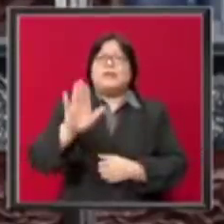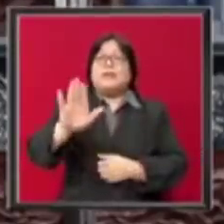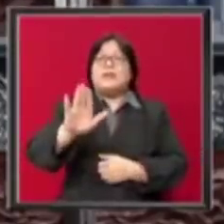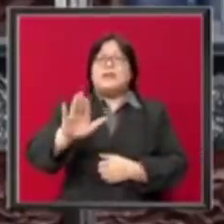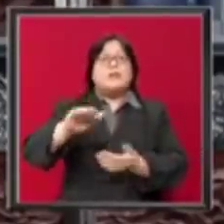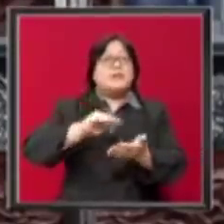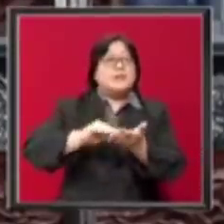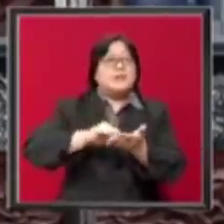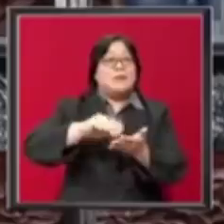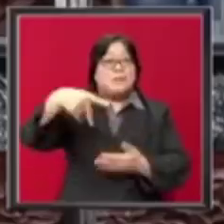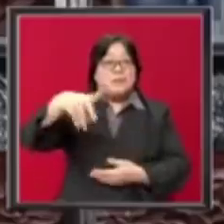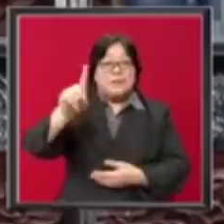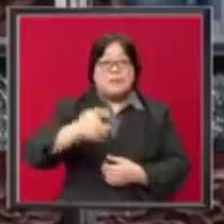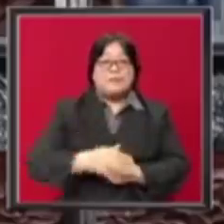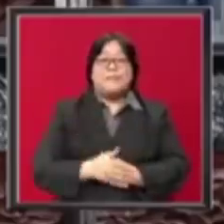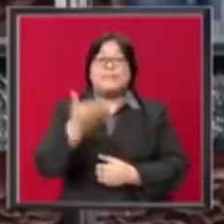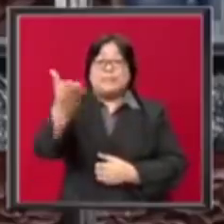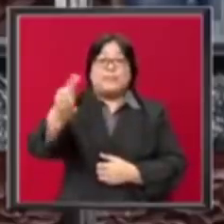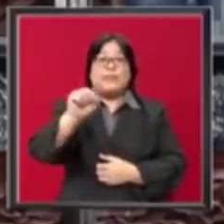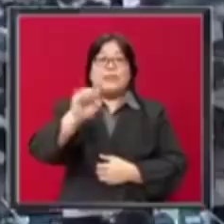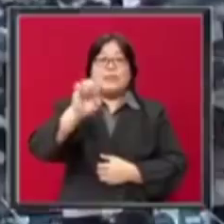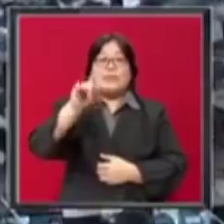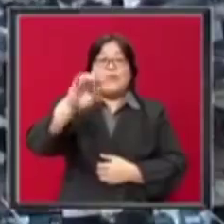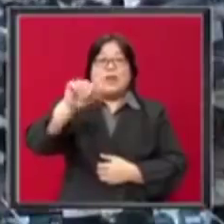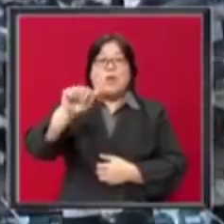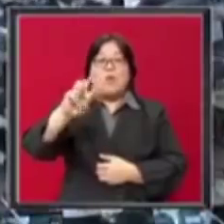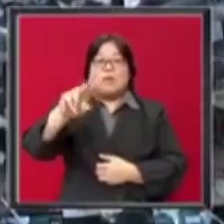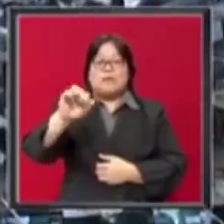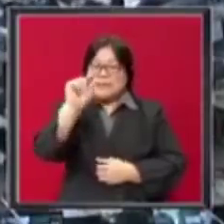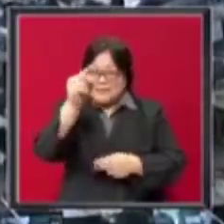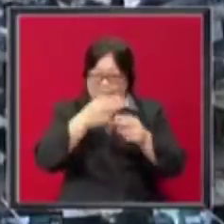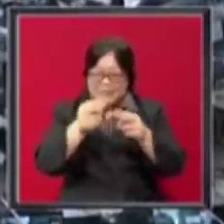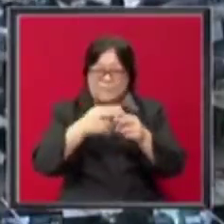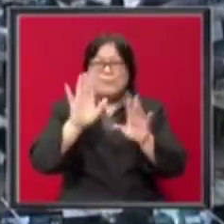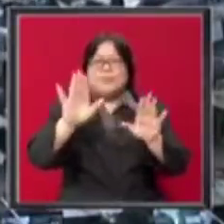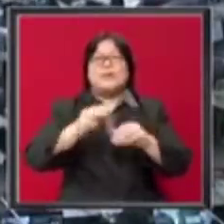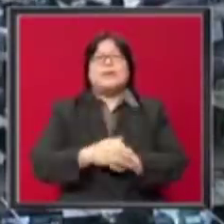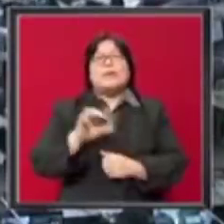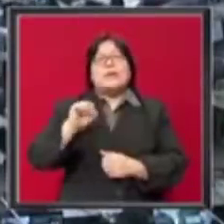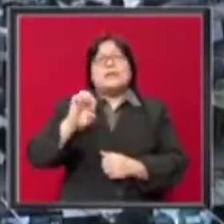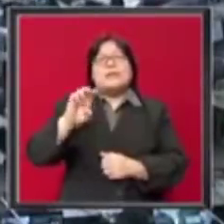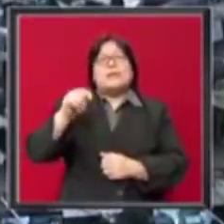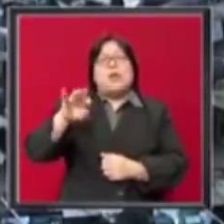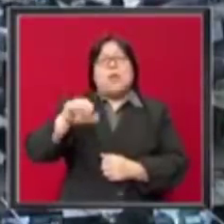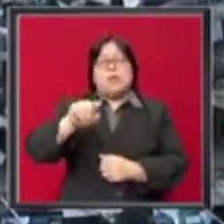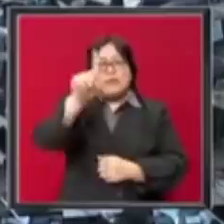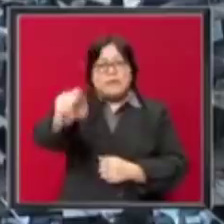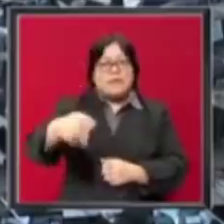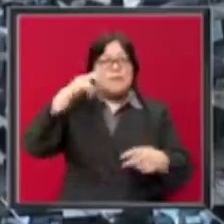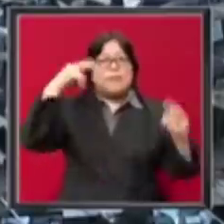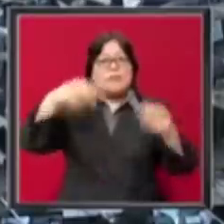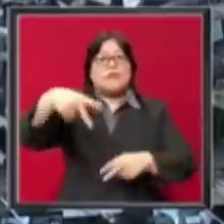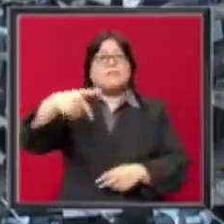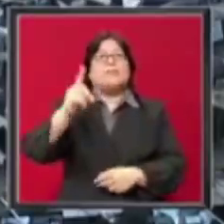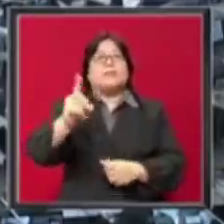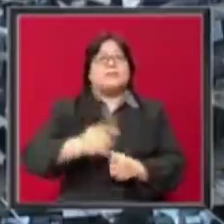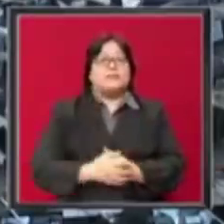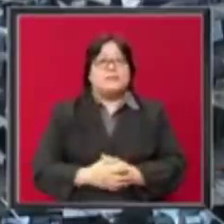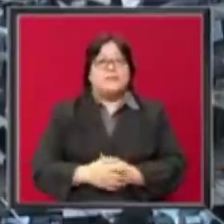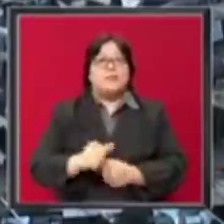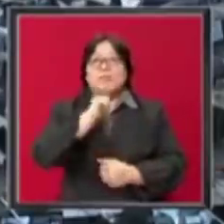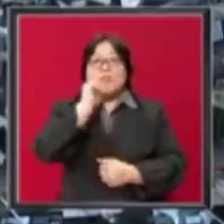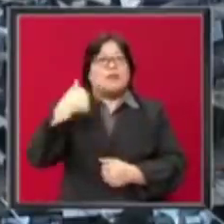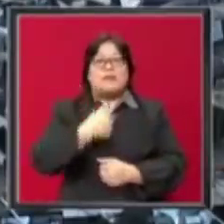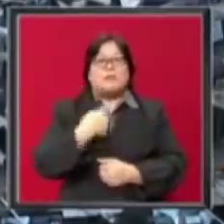Laluan, Puan Dixon. Sila, Setiawangsa. Sekejap saja, Setiawangsa nak tanya pandangan Puan Dixon.